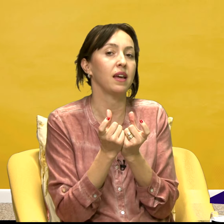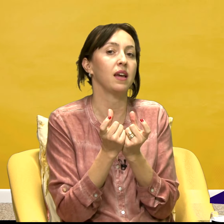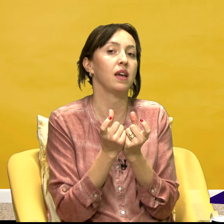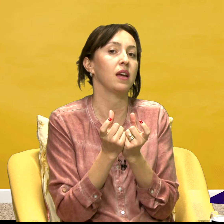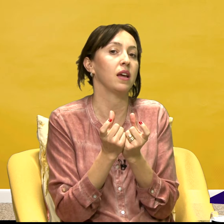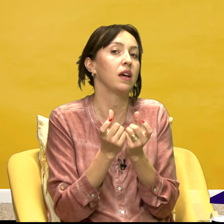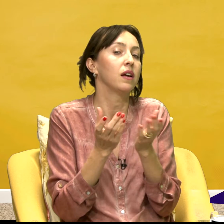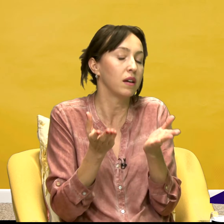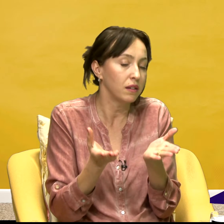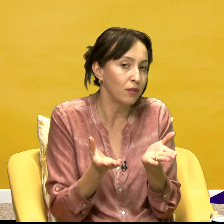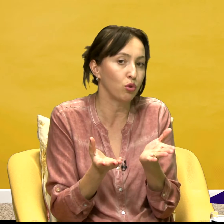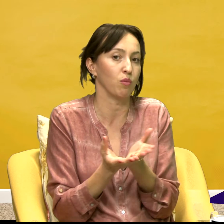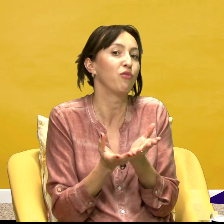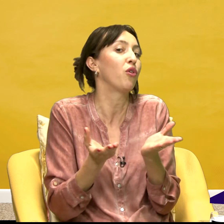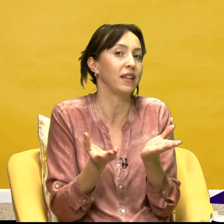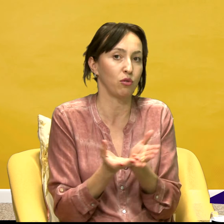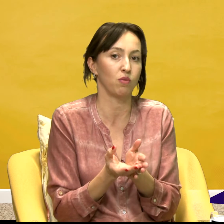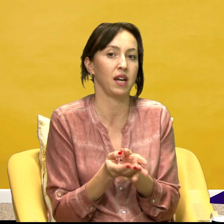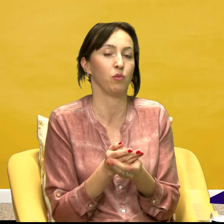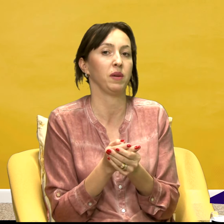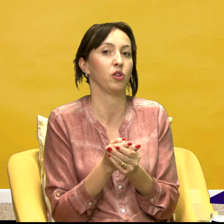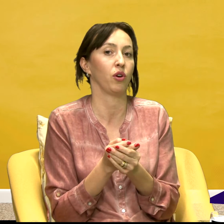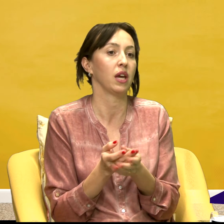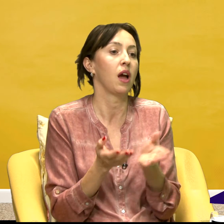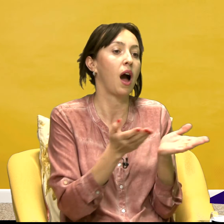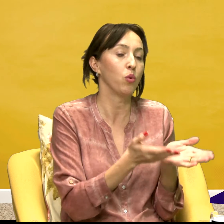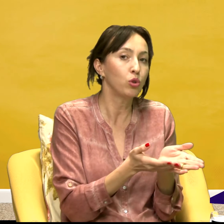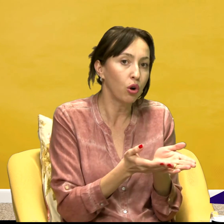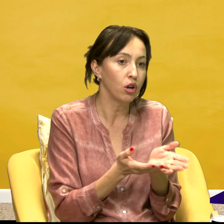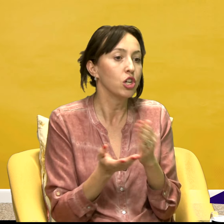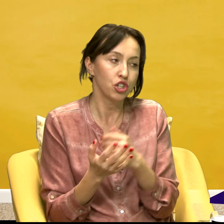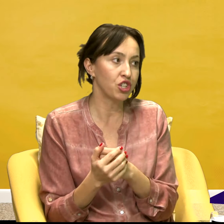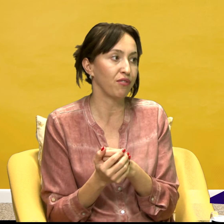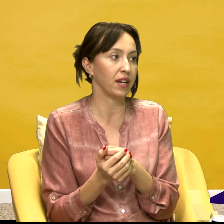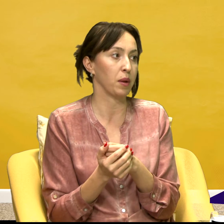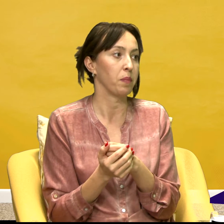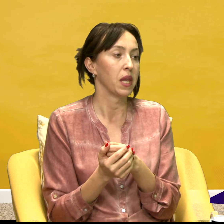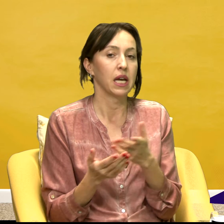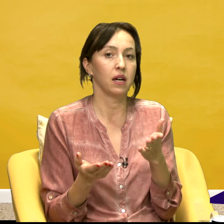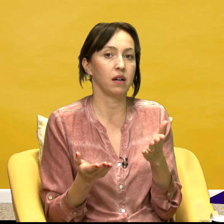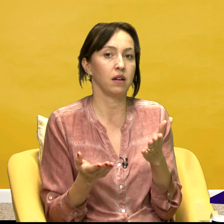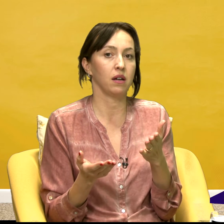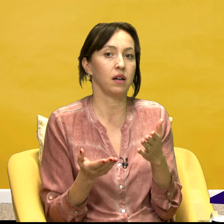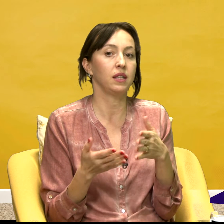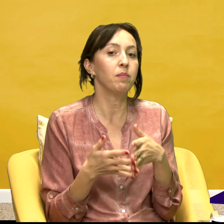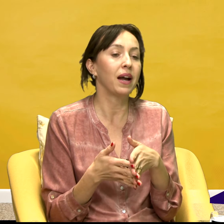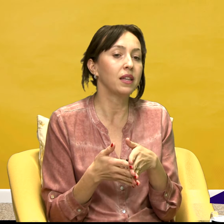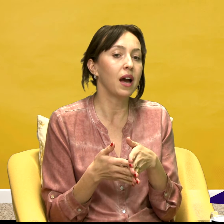bilete de drum, foi de drum le numim noi, auto și CFR.